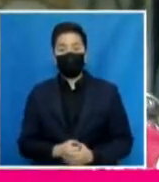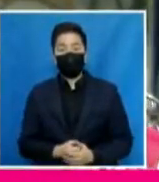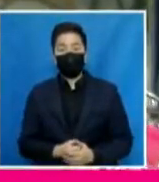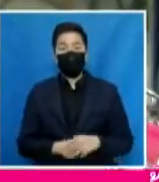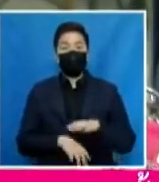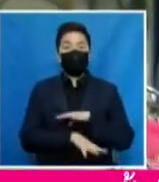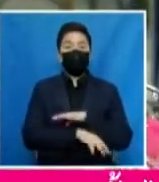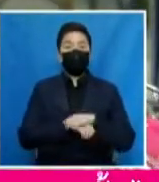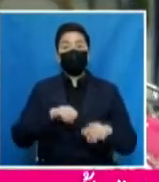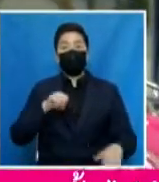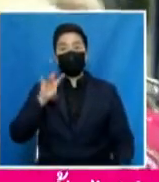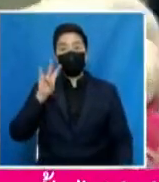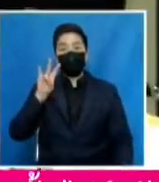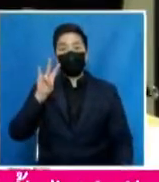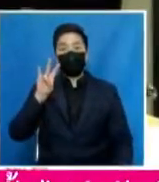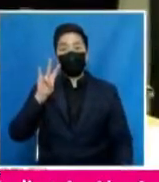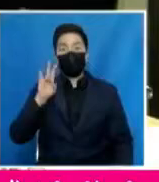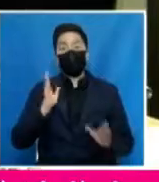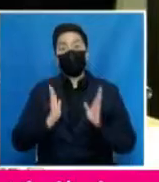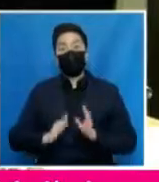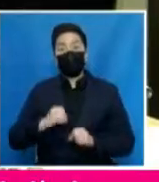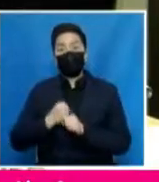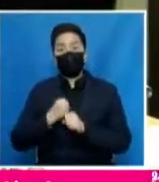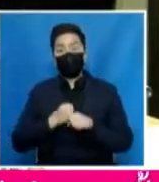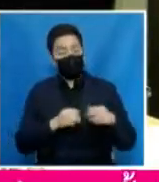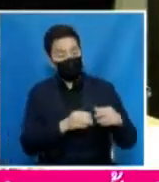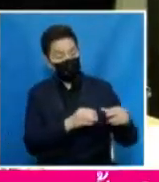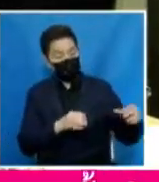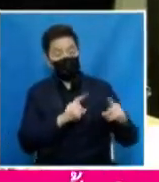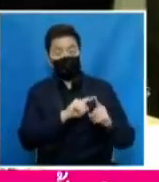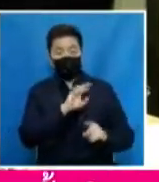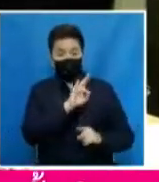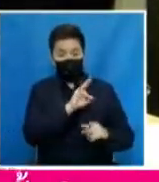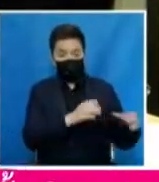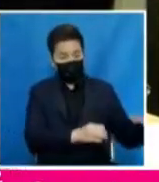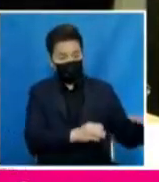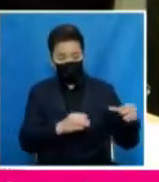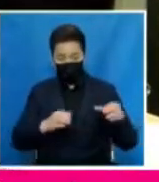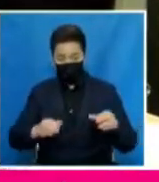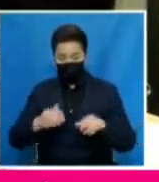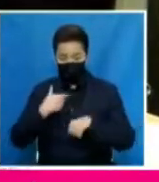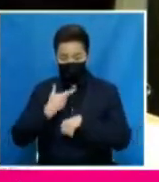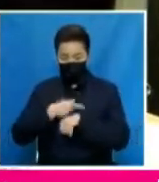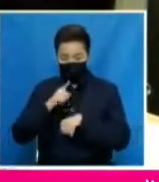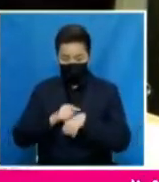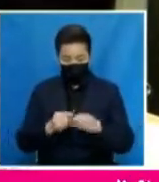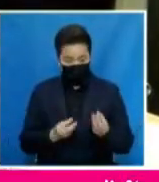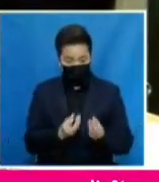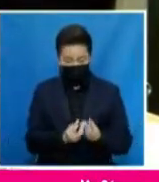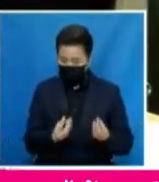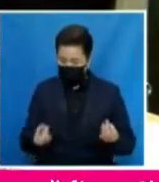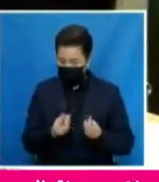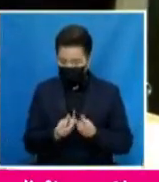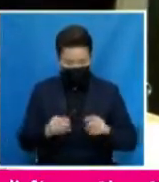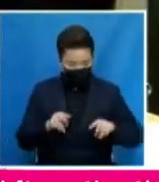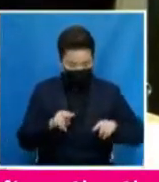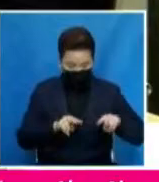หมายเลข7พนักงานนำกล่องลูกบอลยางหมายเลข7มาให้ประธานกรรมการตรวจสอบค่ะ